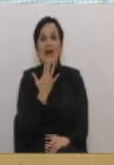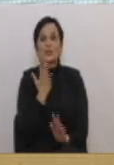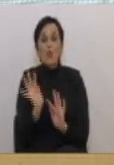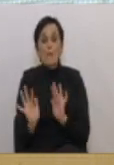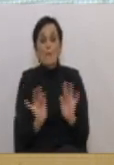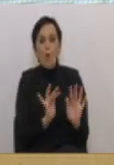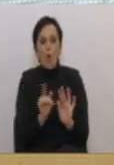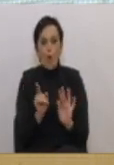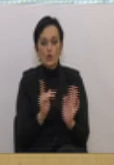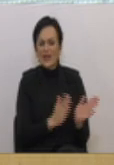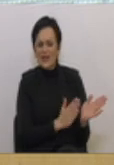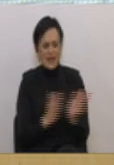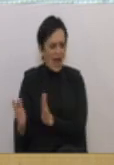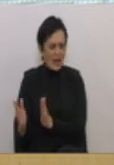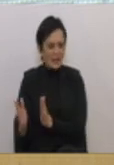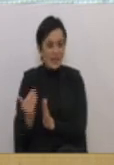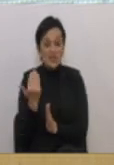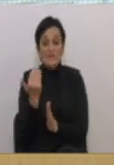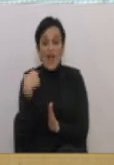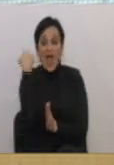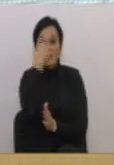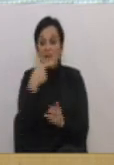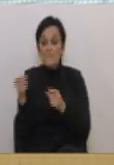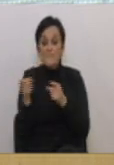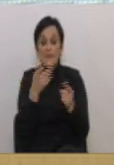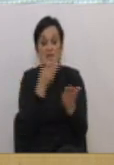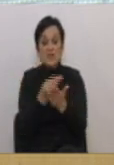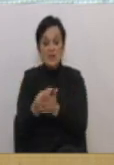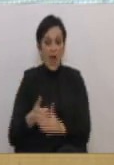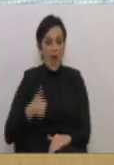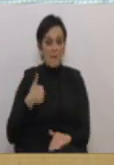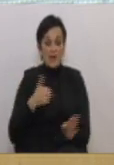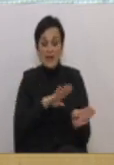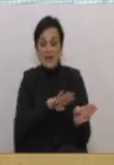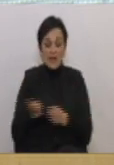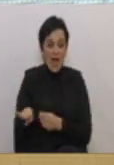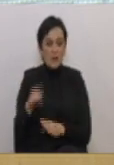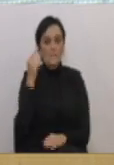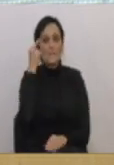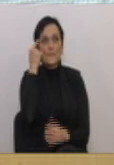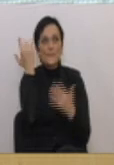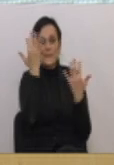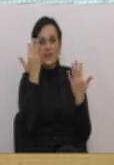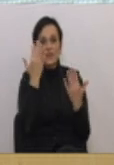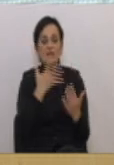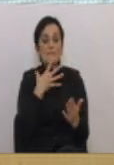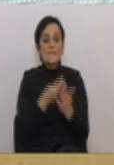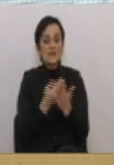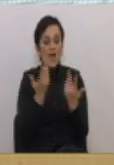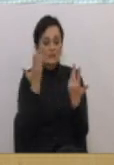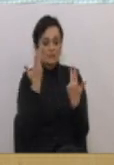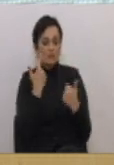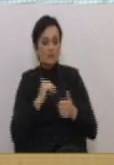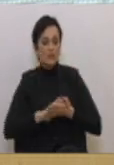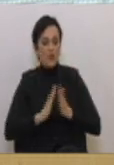მოძრაობას, გადადეთ გვერდზე თქვენი პირადი ამბიციები, გადადეთ გვერდზე ფიქრი პირად კომფორტზე